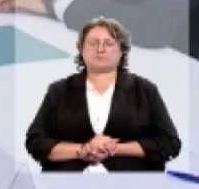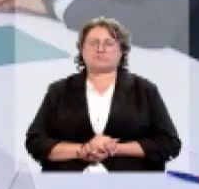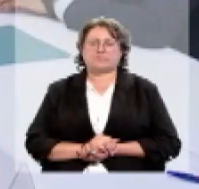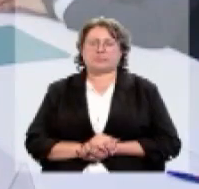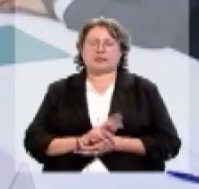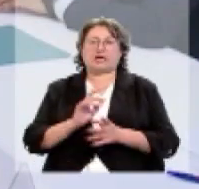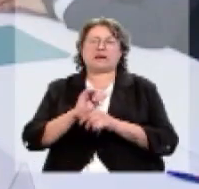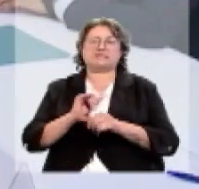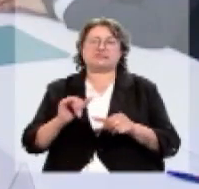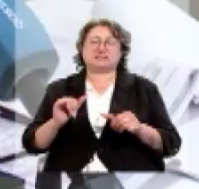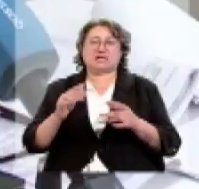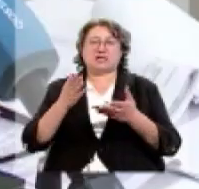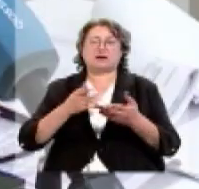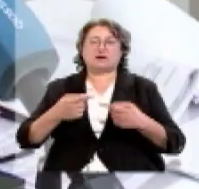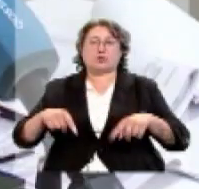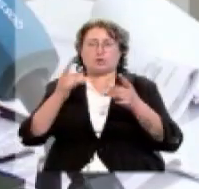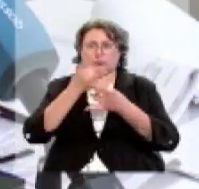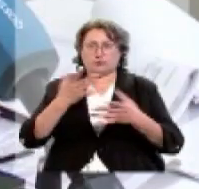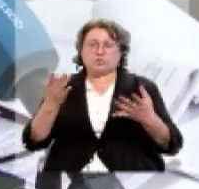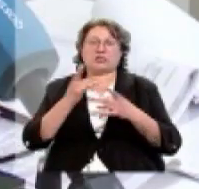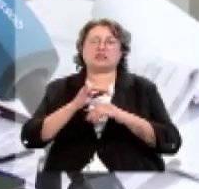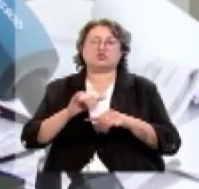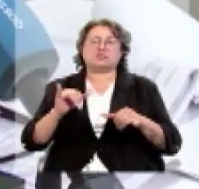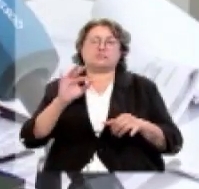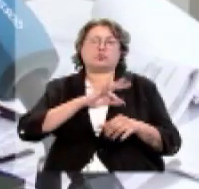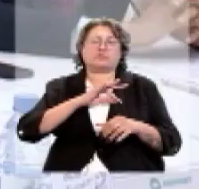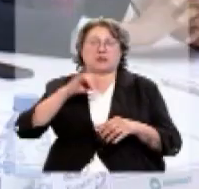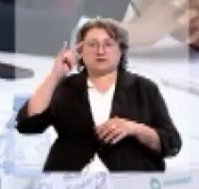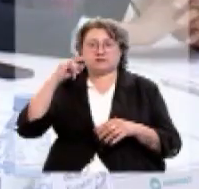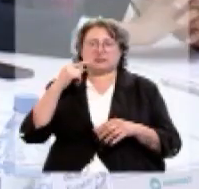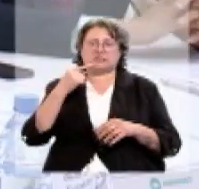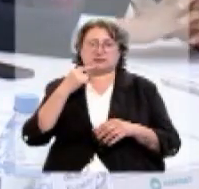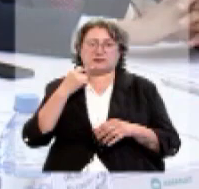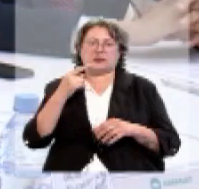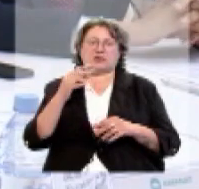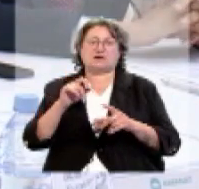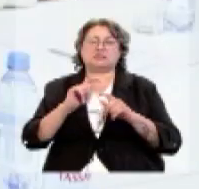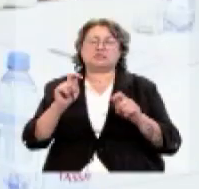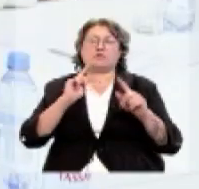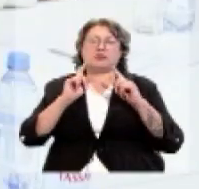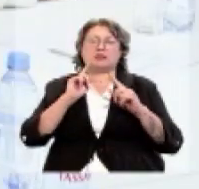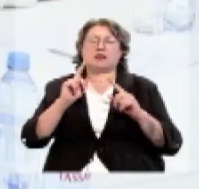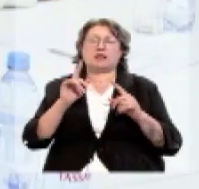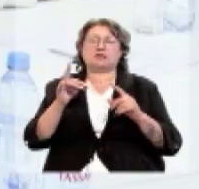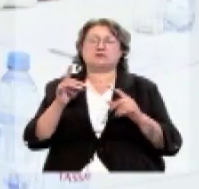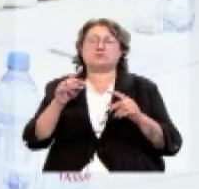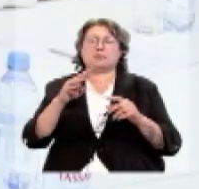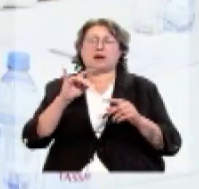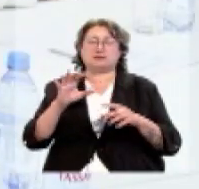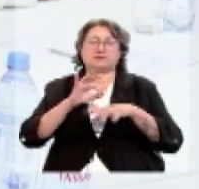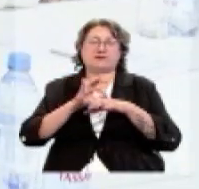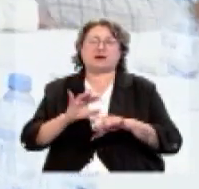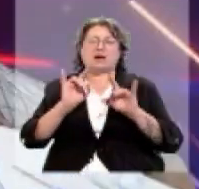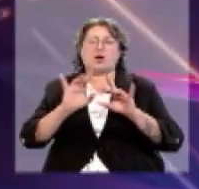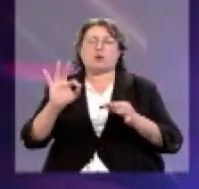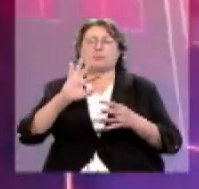Мәдениет саласын дамыту және мемлекеттік тілдің қолдан саясын кеңейту мирас аймақтық кеңесінің отырысында атқарылып жатқан жұмыстар